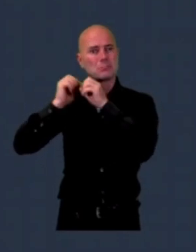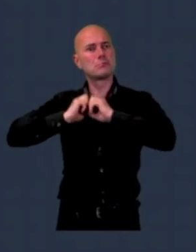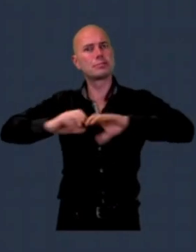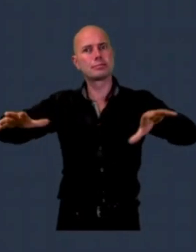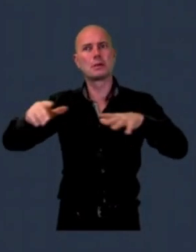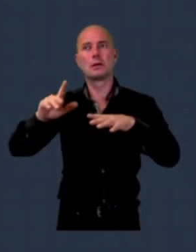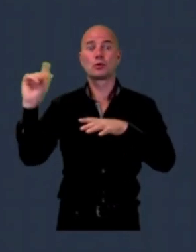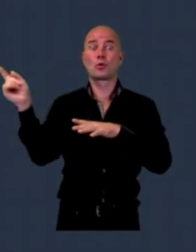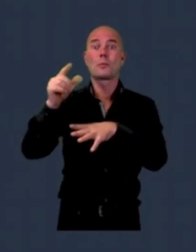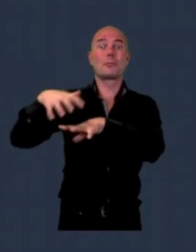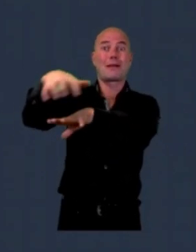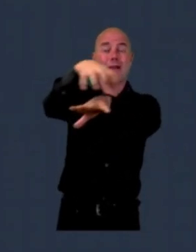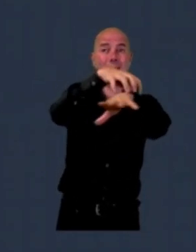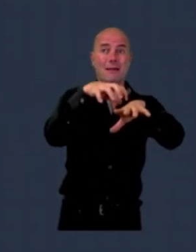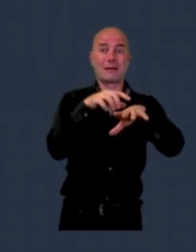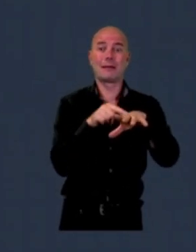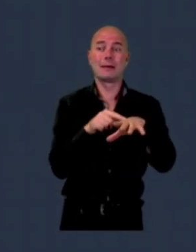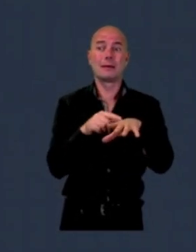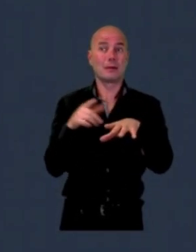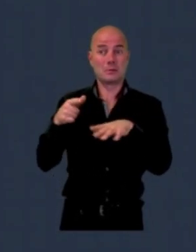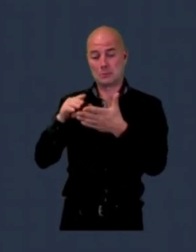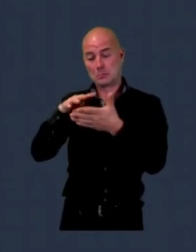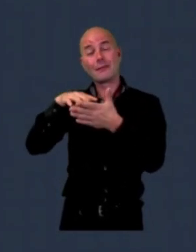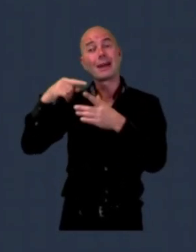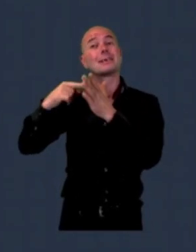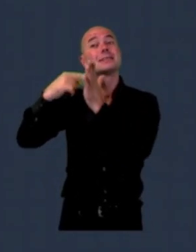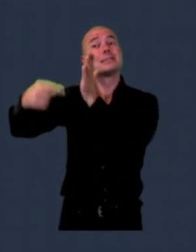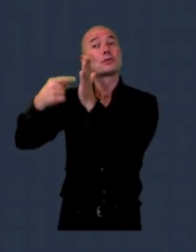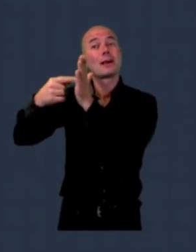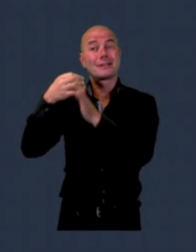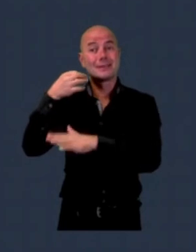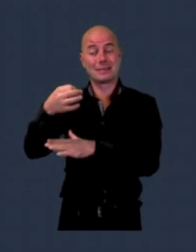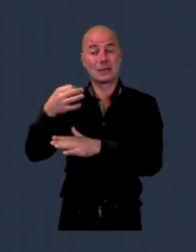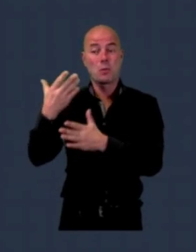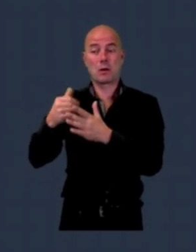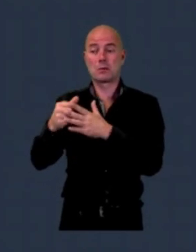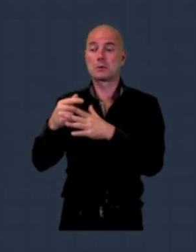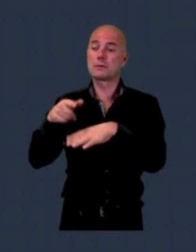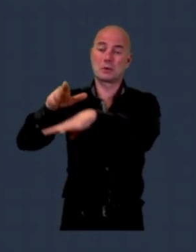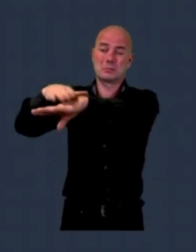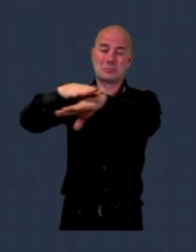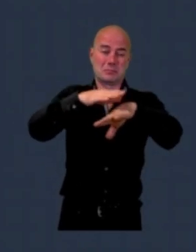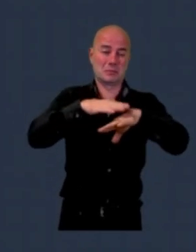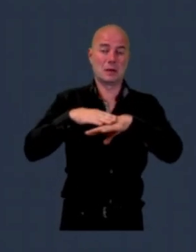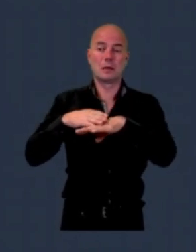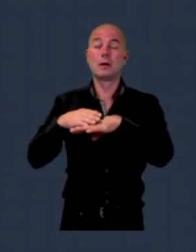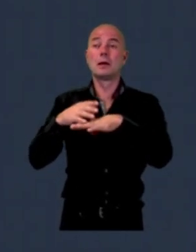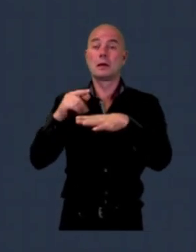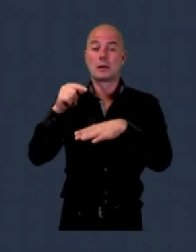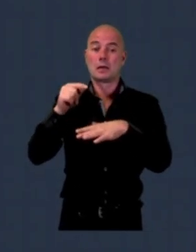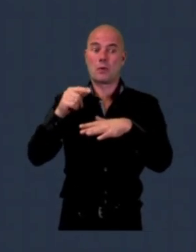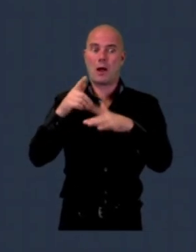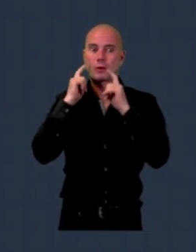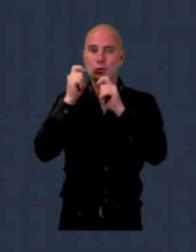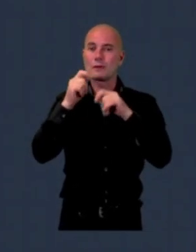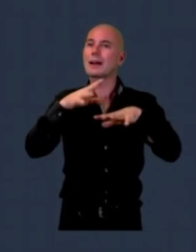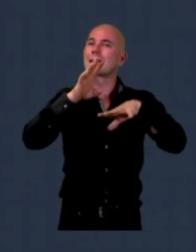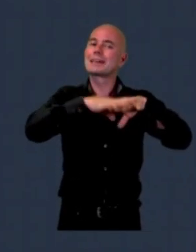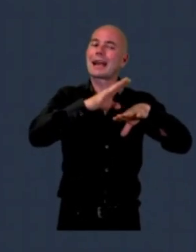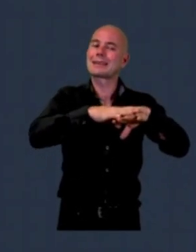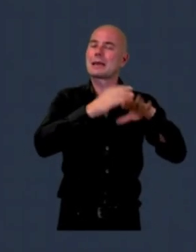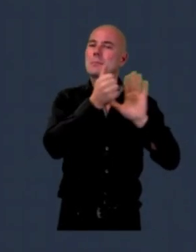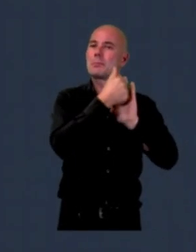préconisé dans cette circulaire que les préfets devront accorder une attention toute particulière aux quartiers prioritaires de la ville. Et dans cette même circulaire,